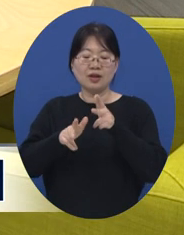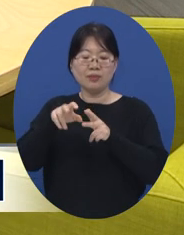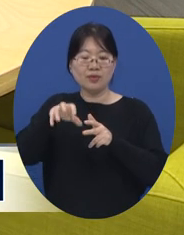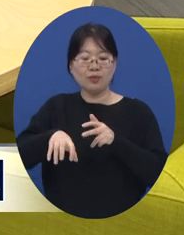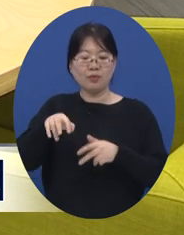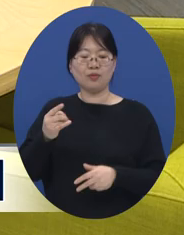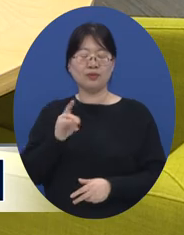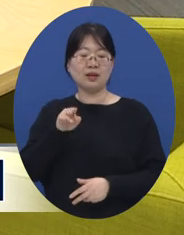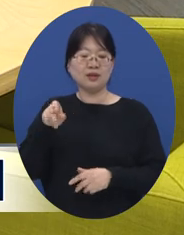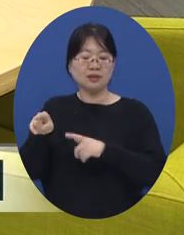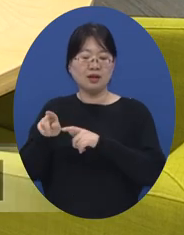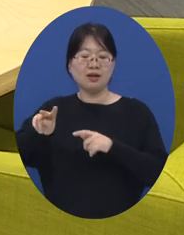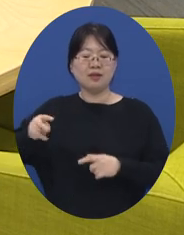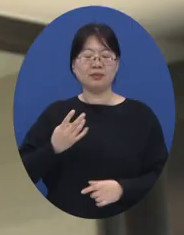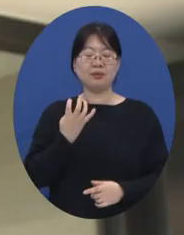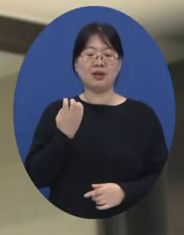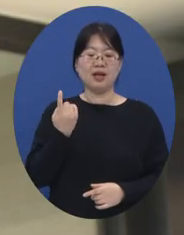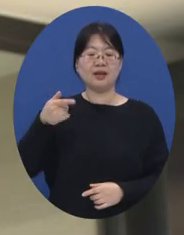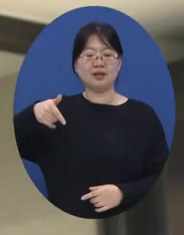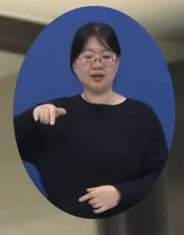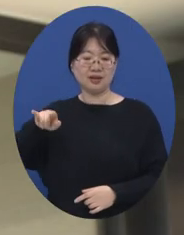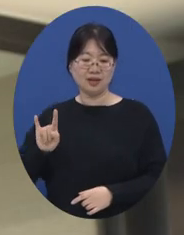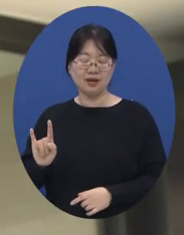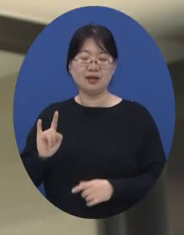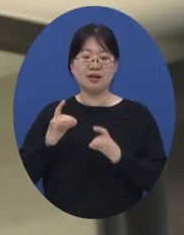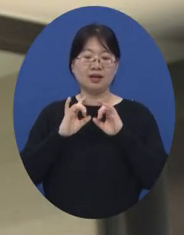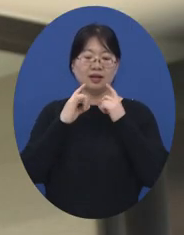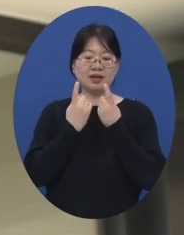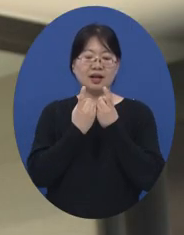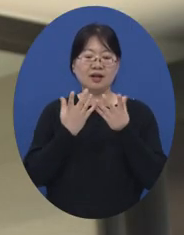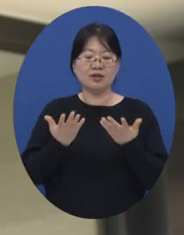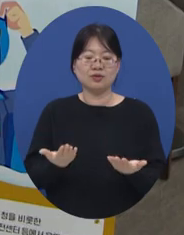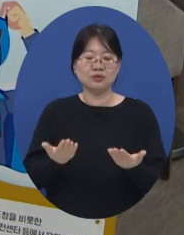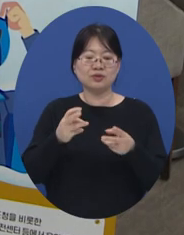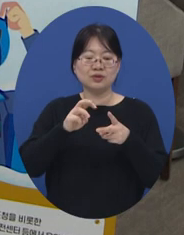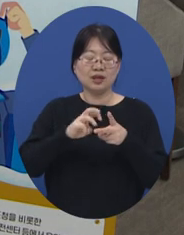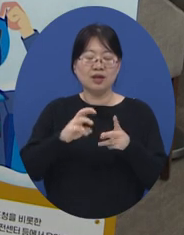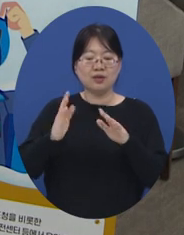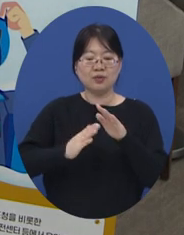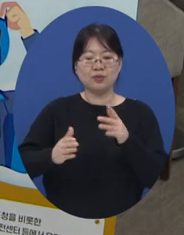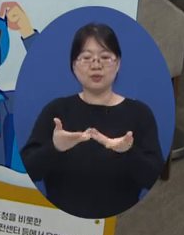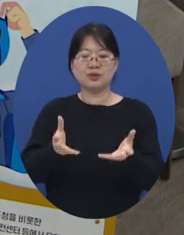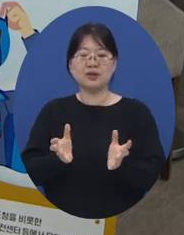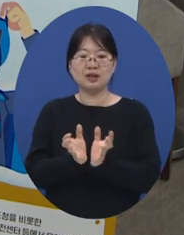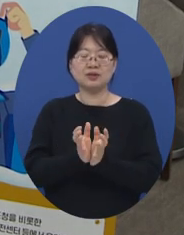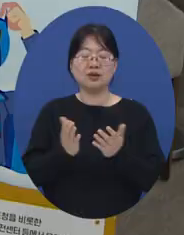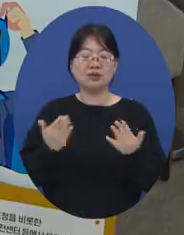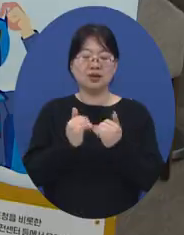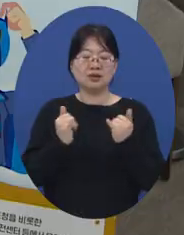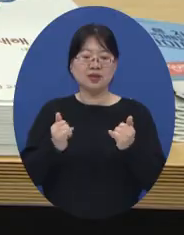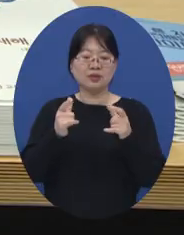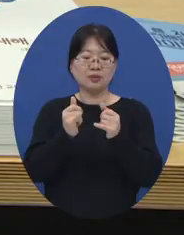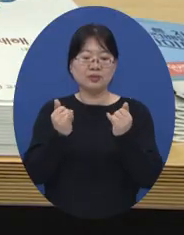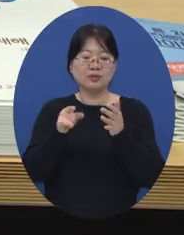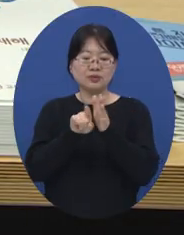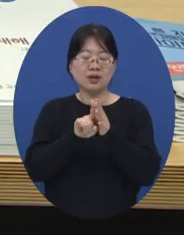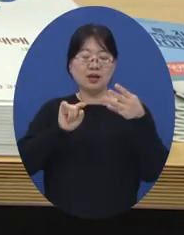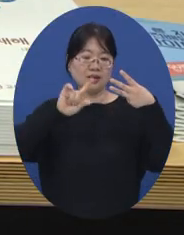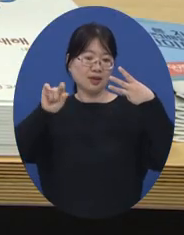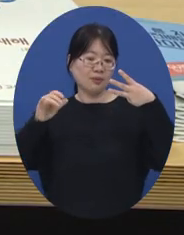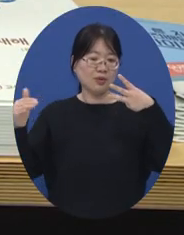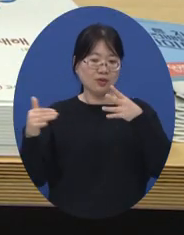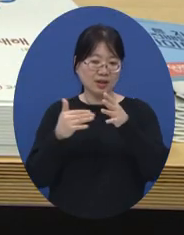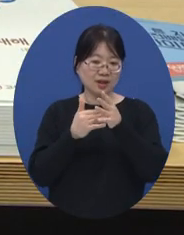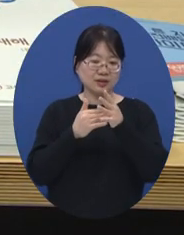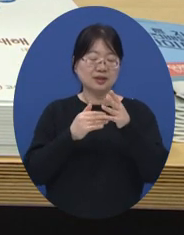등 도내 241 곳. 각 기관 휴게실과 로비 등의 공공 공간을 노동자와 도민들을 위해 오는 3월까지 석